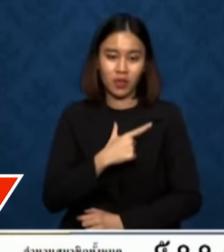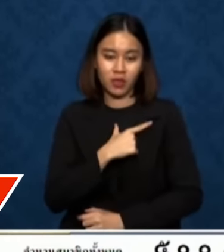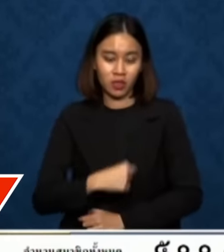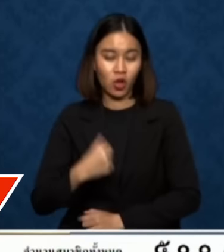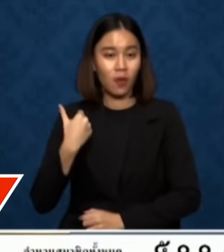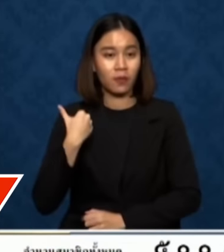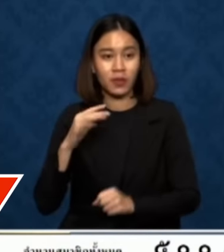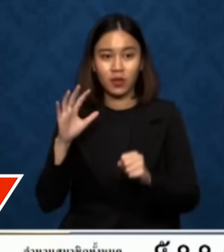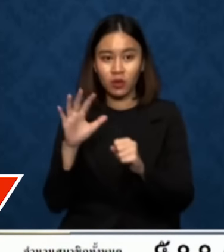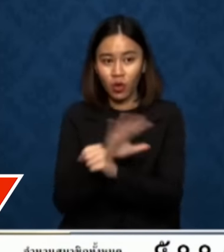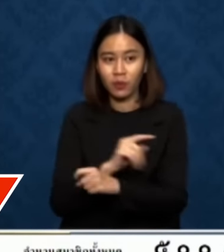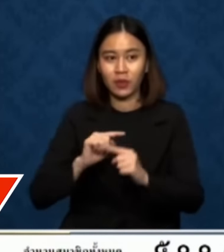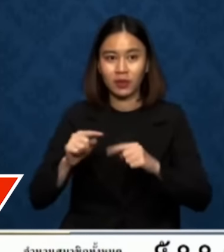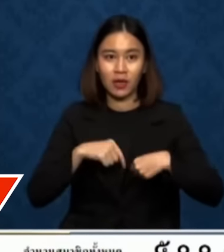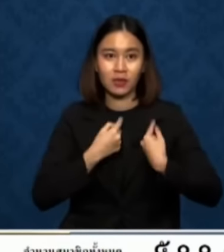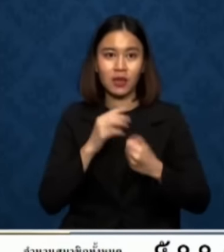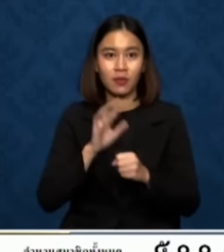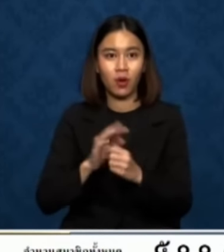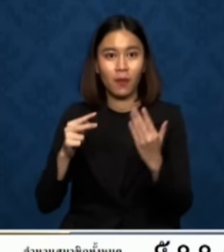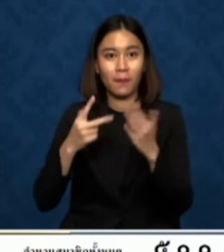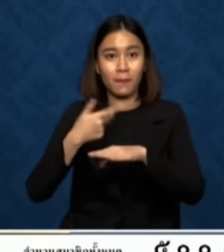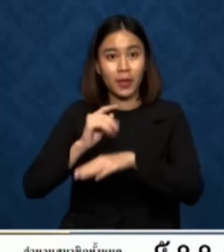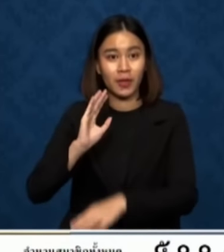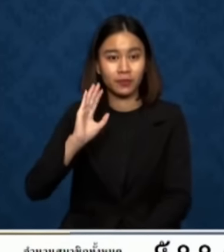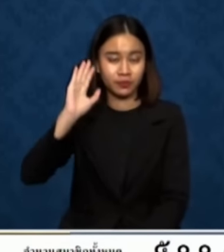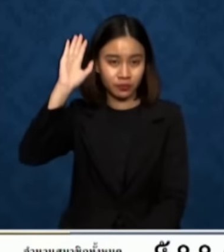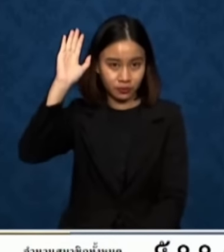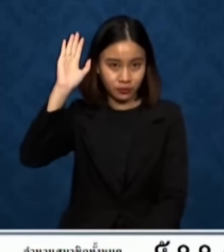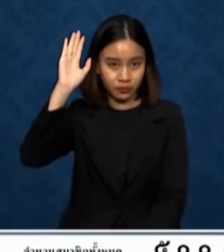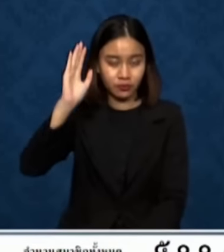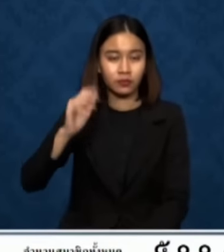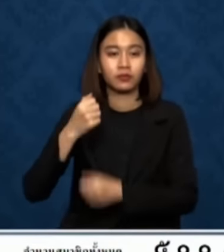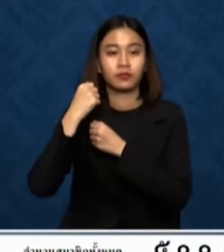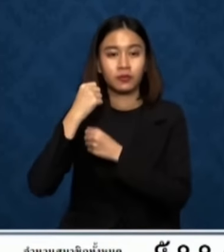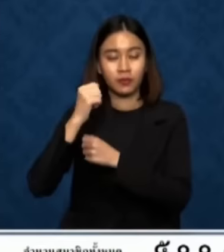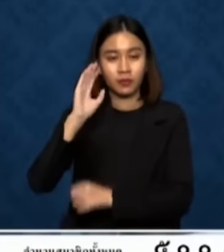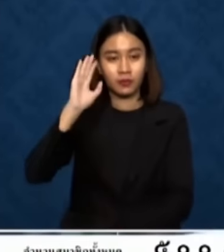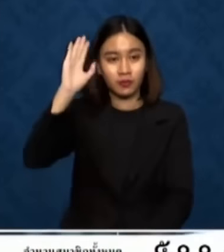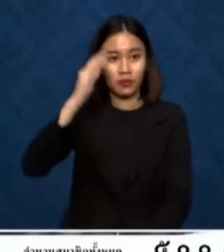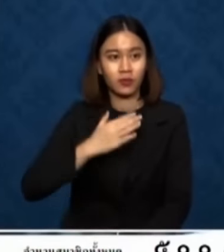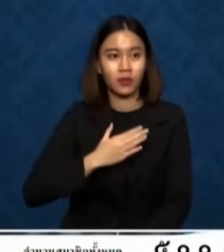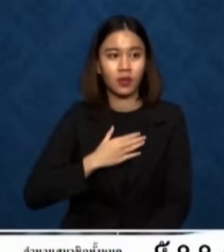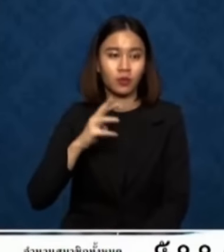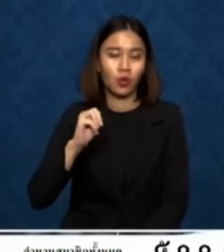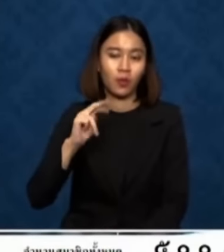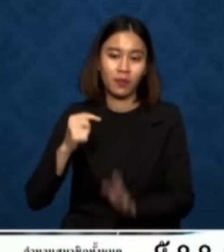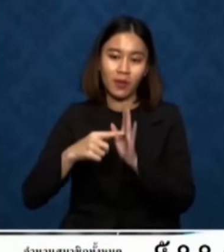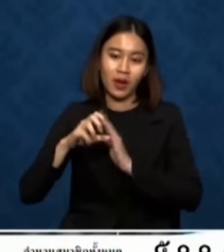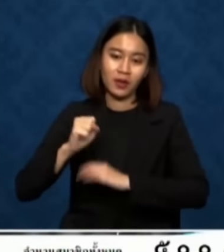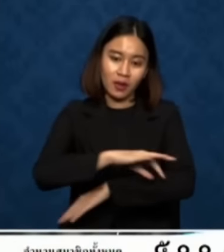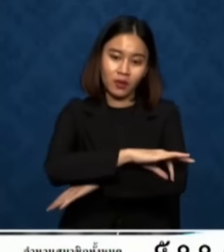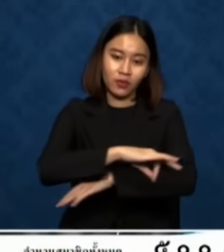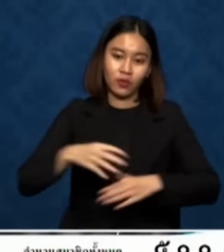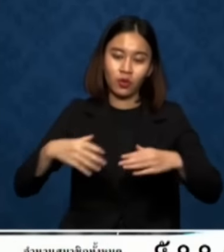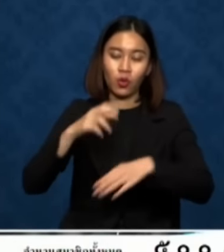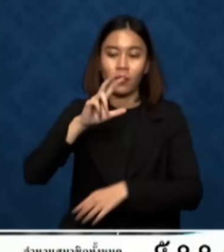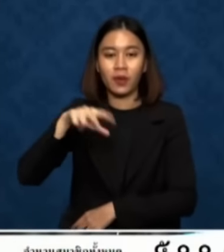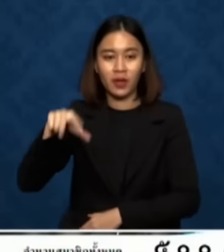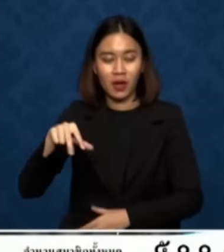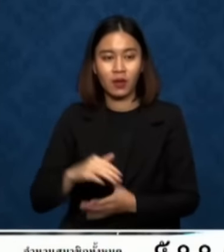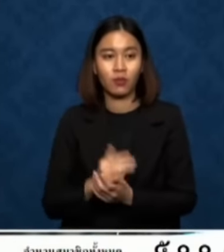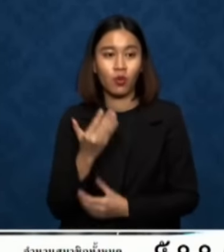ล้วก็พอใจแล้วค่ะ ท่านประธานครับขอประท้วงครับผมณัฐหงชูเวศส.ส.บัญชีรายชื่อพรรคเพื่อไทยครับ